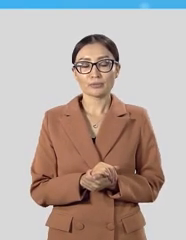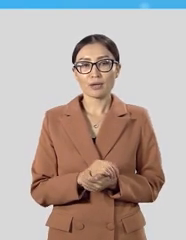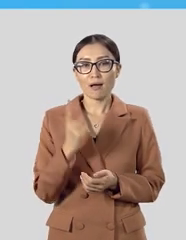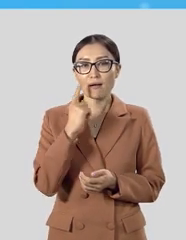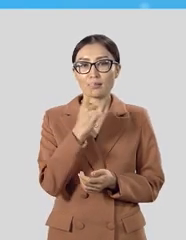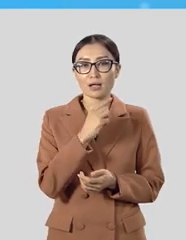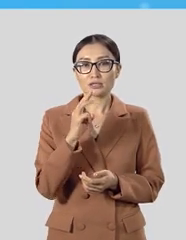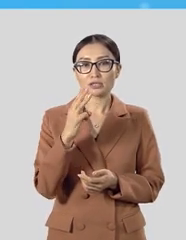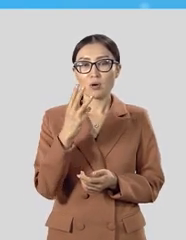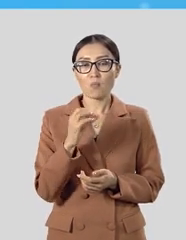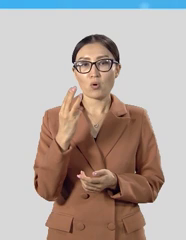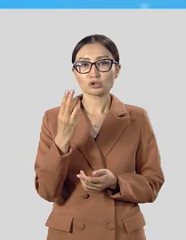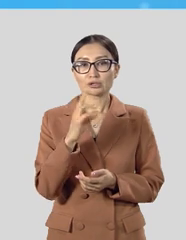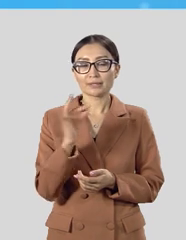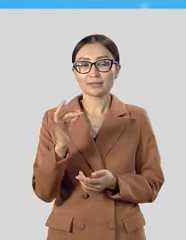Глаз мошки.